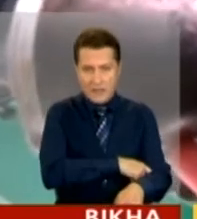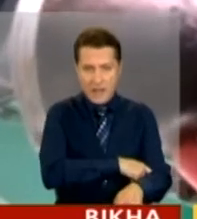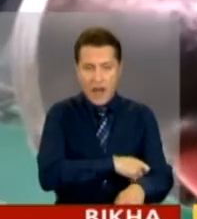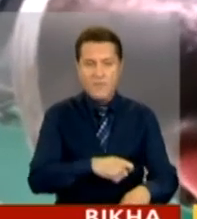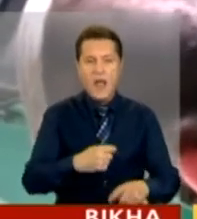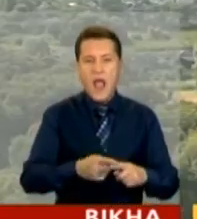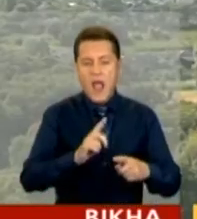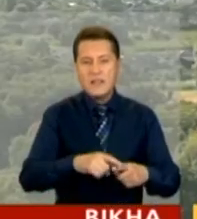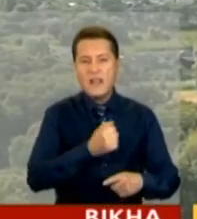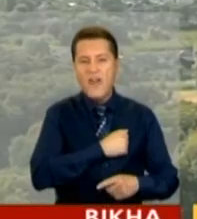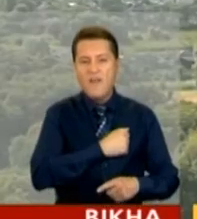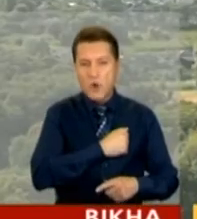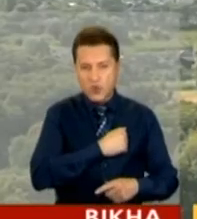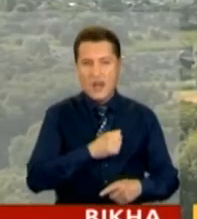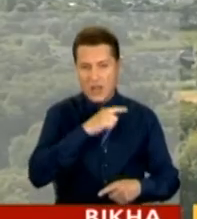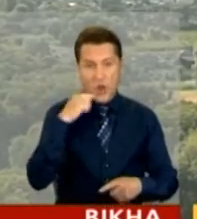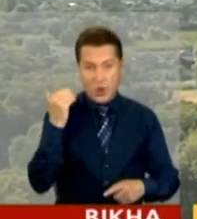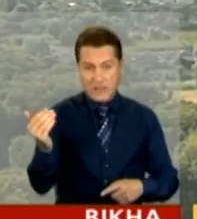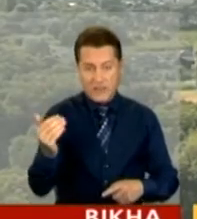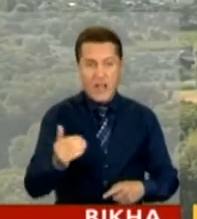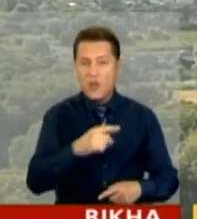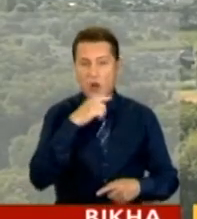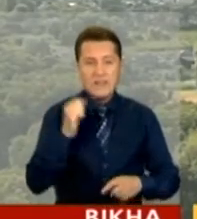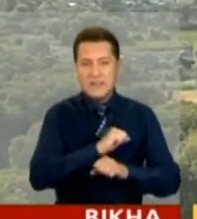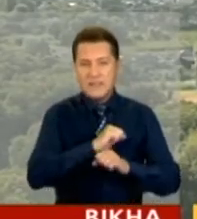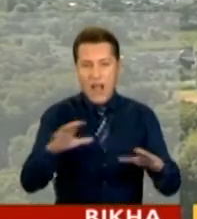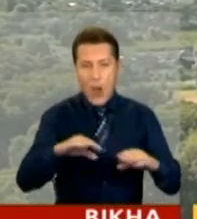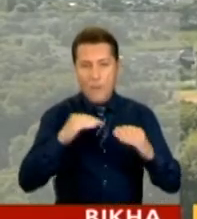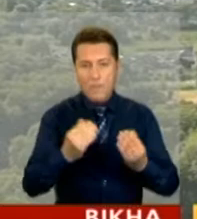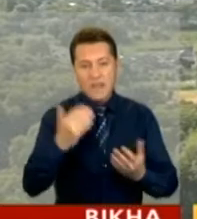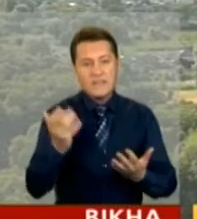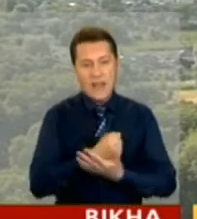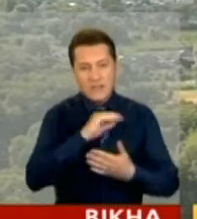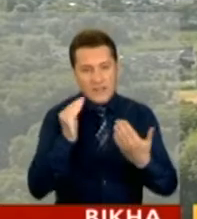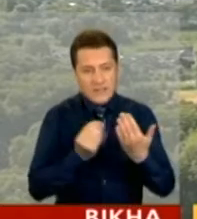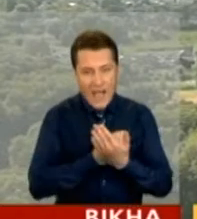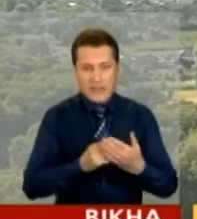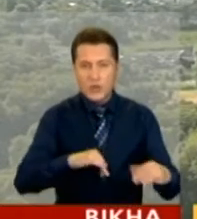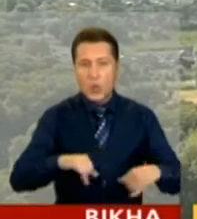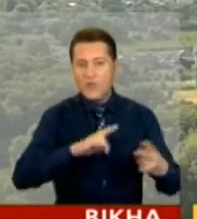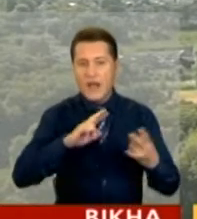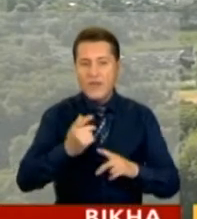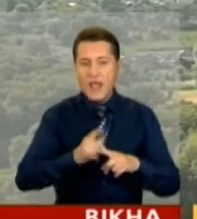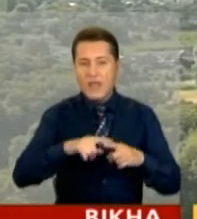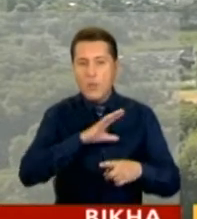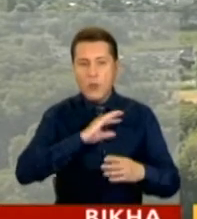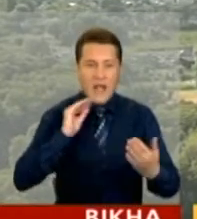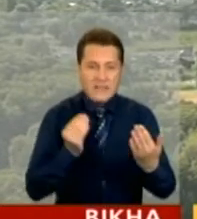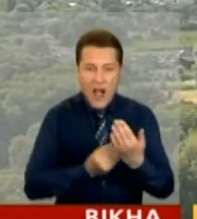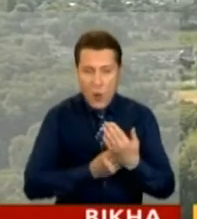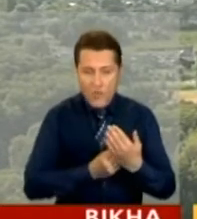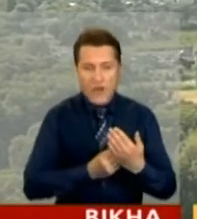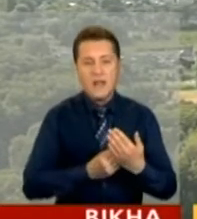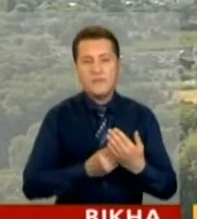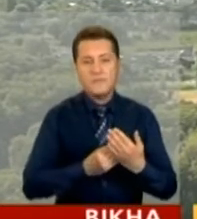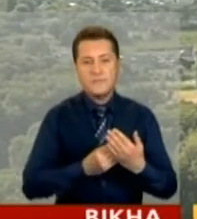России и Англии. Додачі до російських мін, українські розвідники знайшли засідку терористів, в якій була захована зброя,